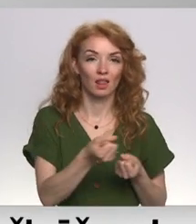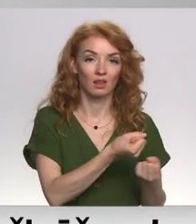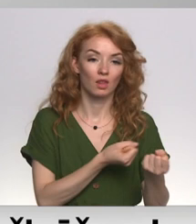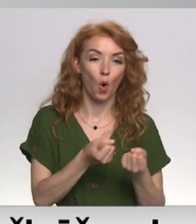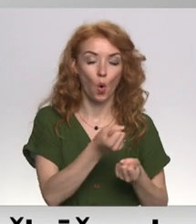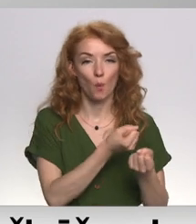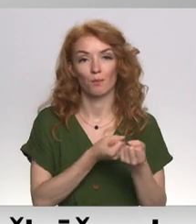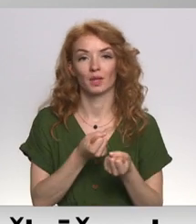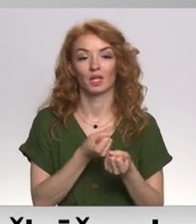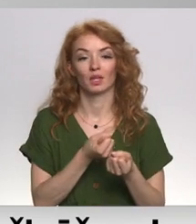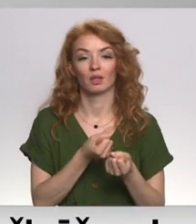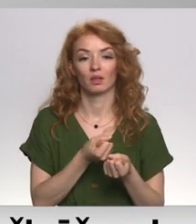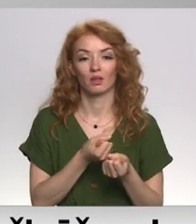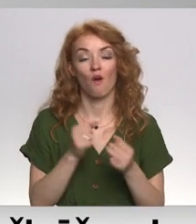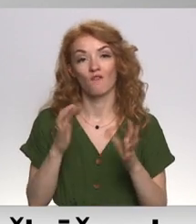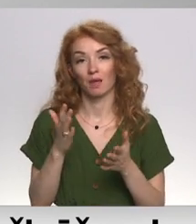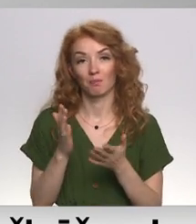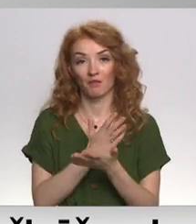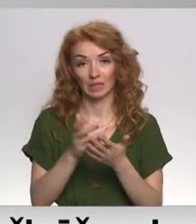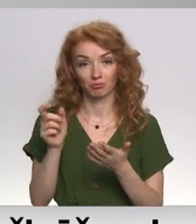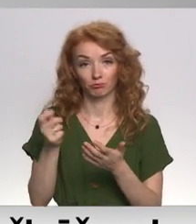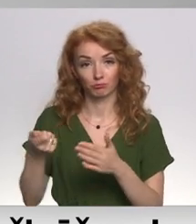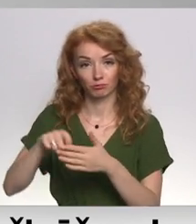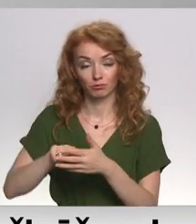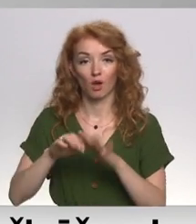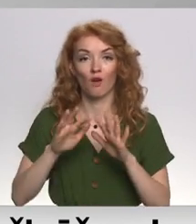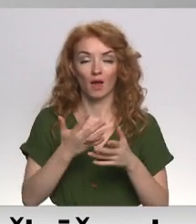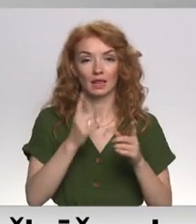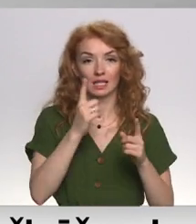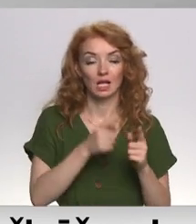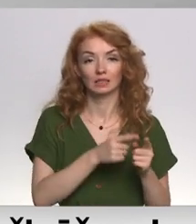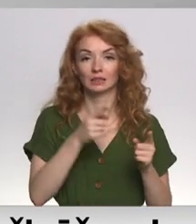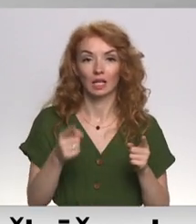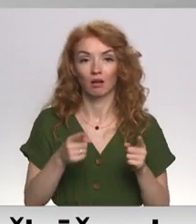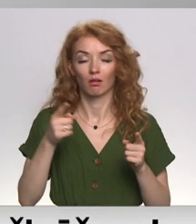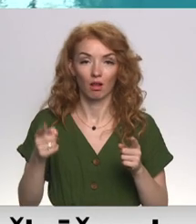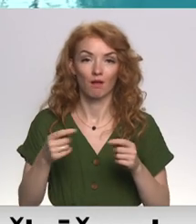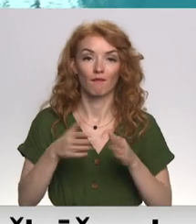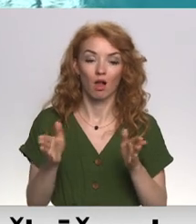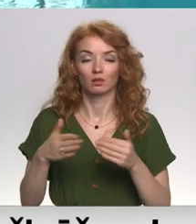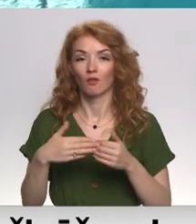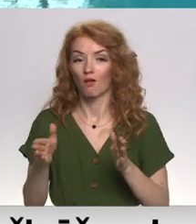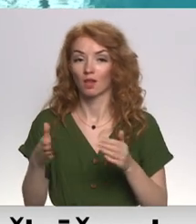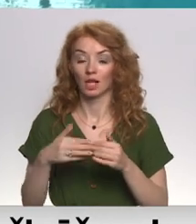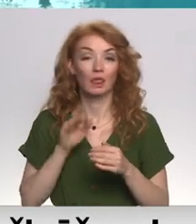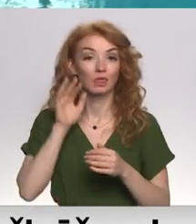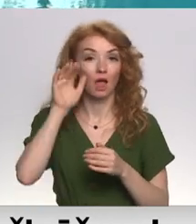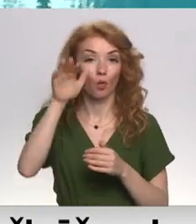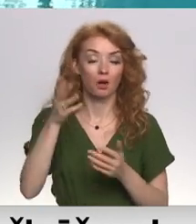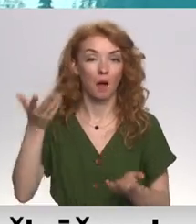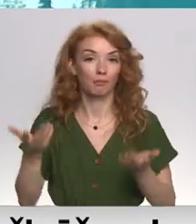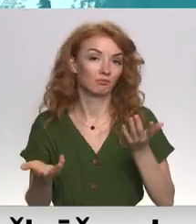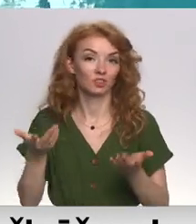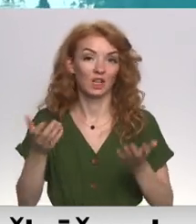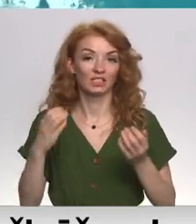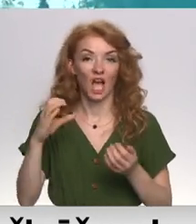to vai nu pilnīgi viņa atslēgšanu, vai tiešām to ciklisko darbību nu, ar garākiem periodiem. Nākotnē tiekot apsvērt